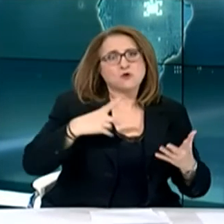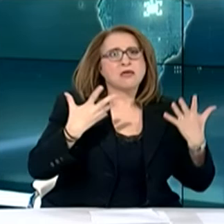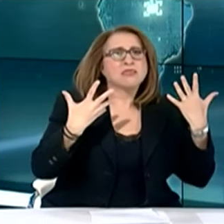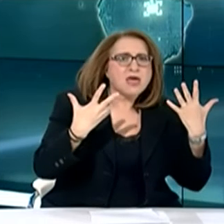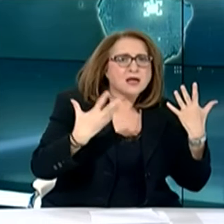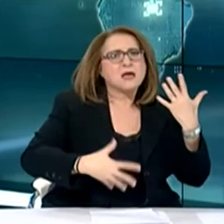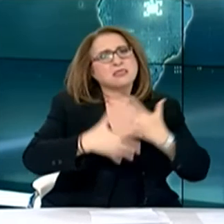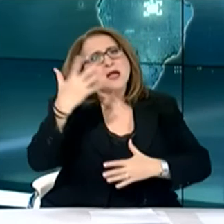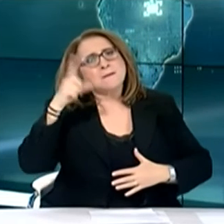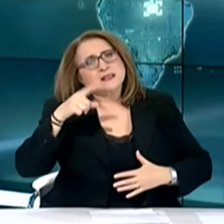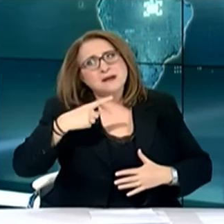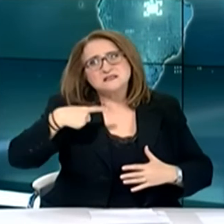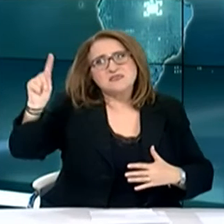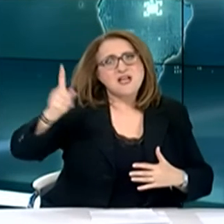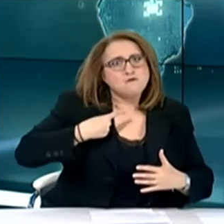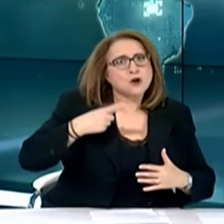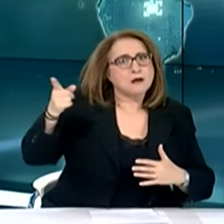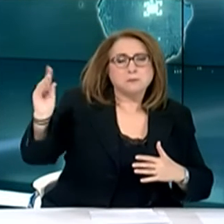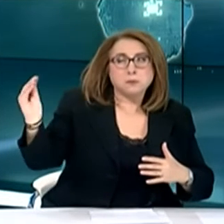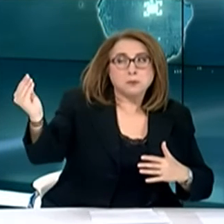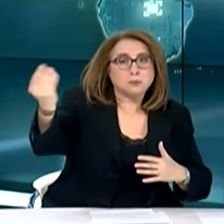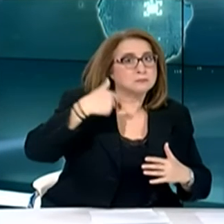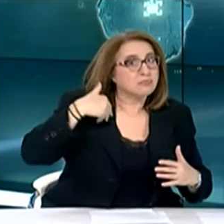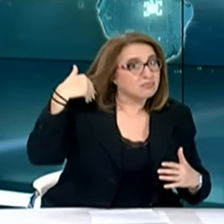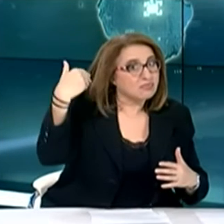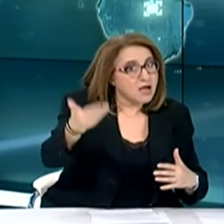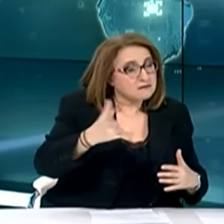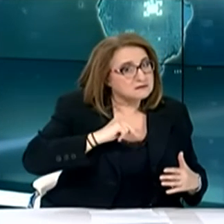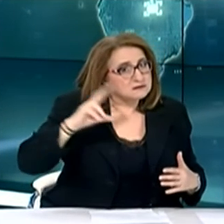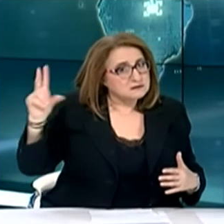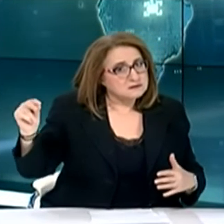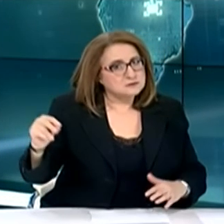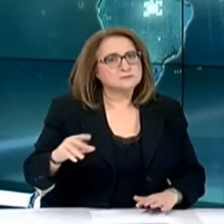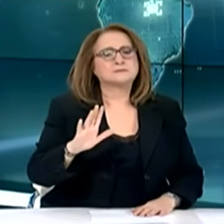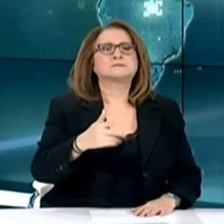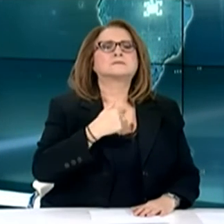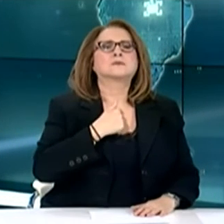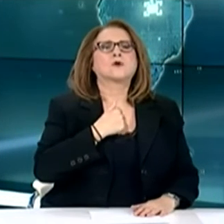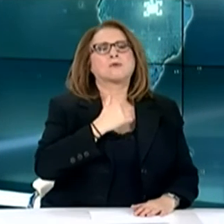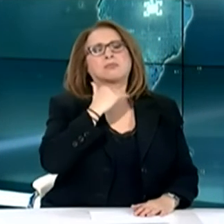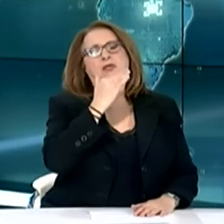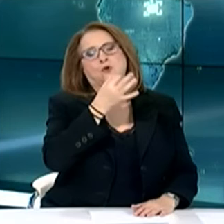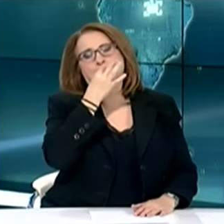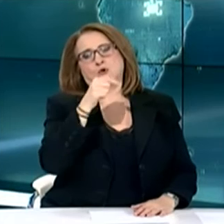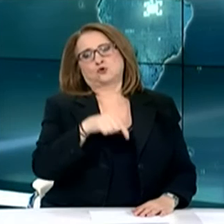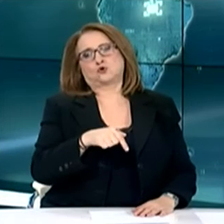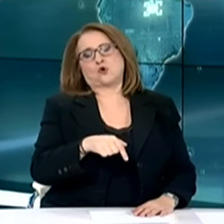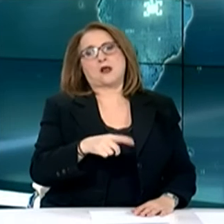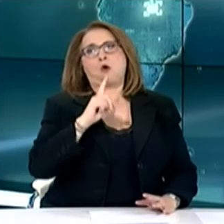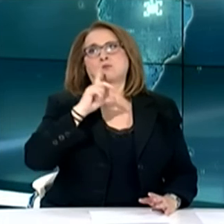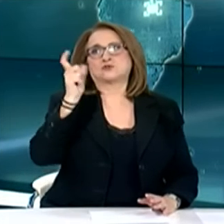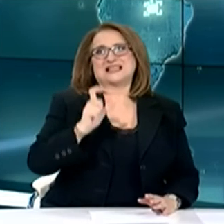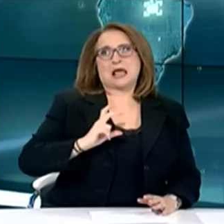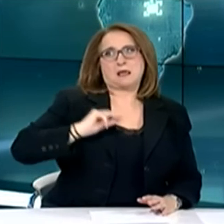και ένα αισιόδοξο μήνυμα. Ναι. Τι δείχνουν τα στοιχεία. Κοίταξε, είναι σαφές σε μένα ότι με τα δεδομένα που έχω αυτή τη στιγμή δεν μπορώ να μιλήσω για τροχιά τύπου